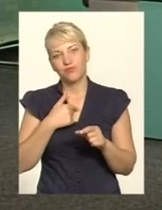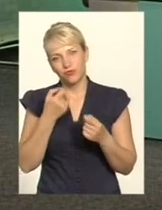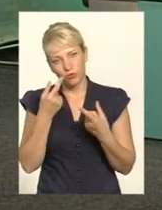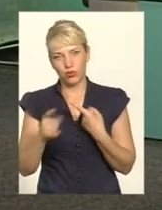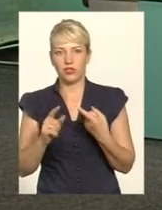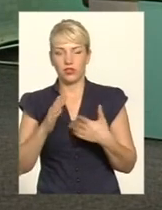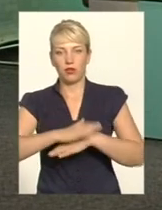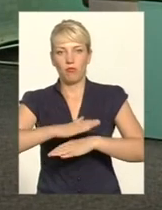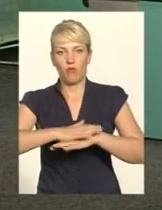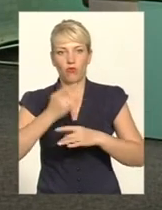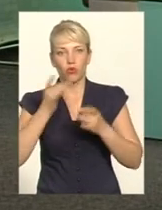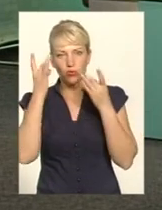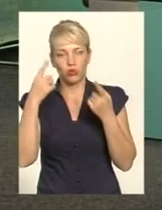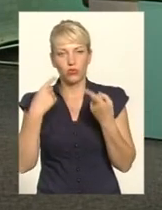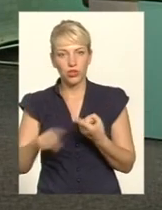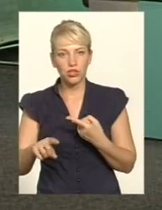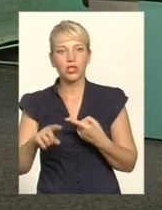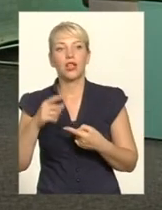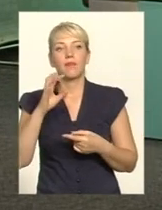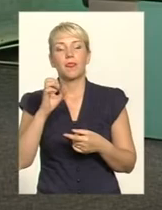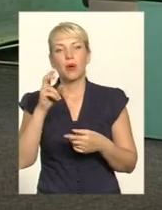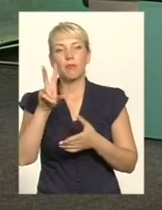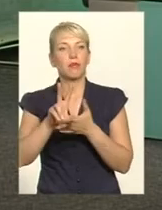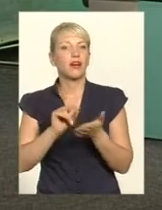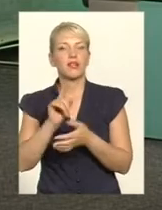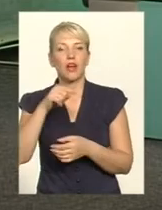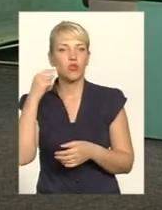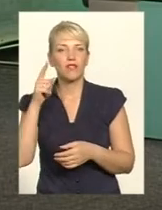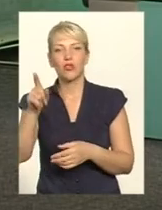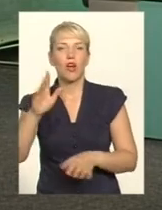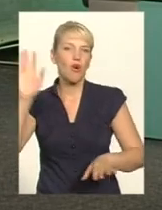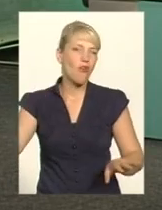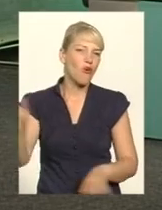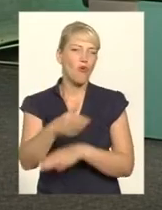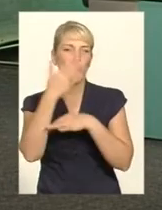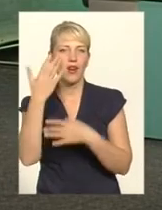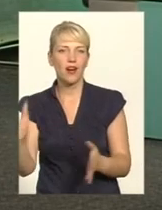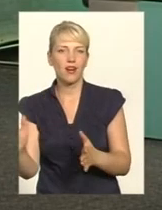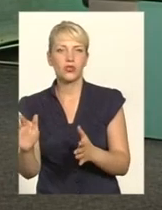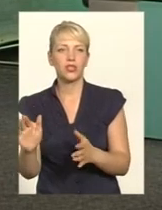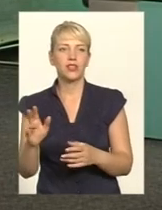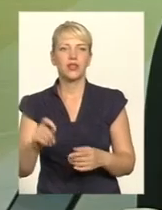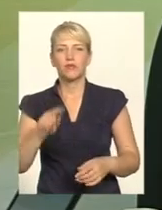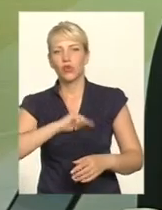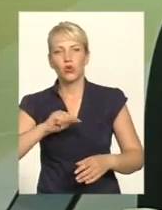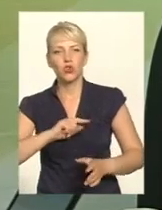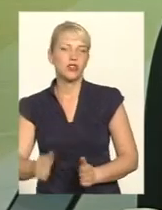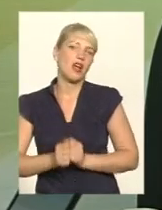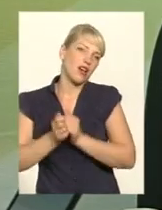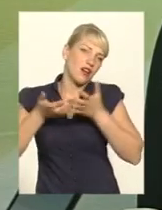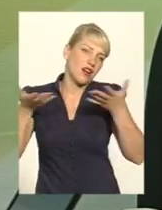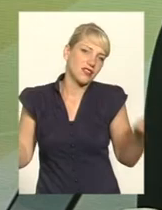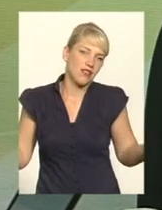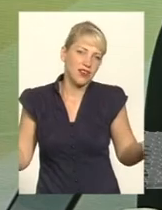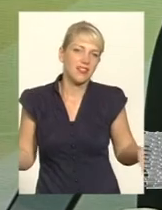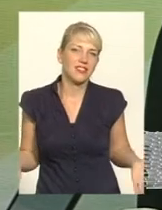тому що приклад наводиться саме на росіянах. Вони завжди гуляють на душа, розвернись і